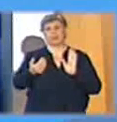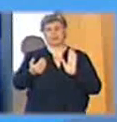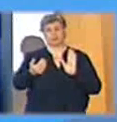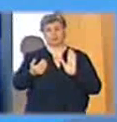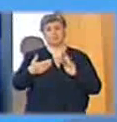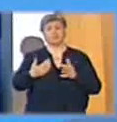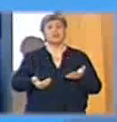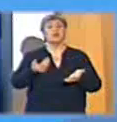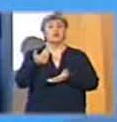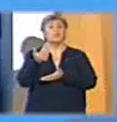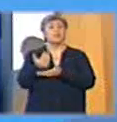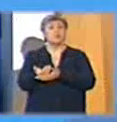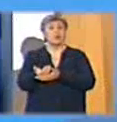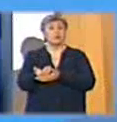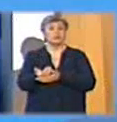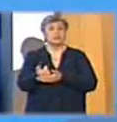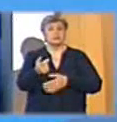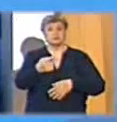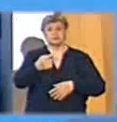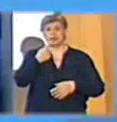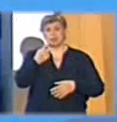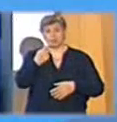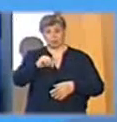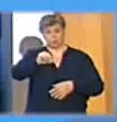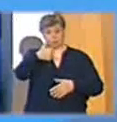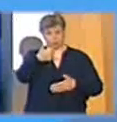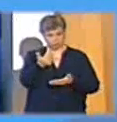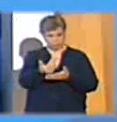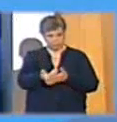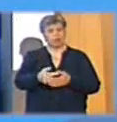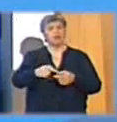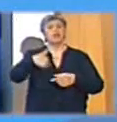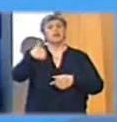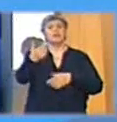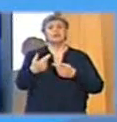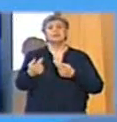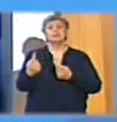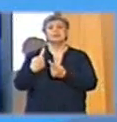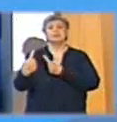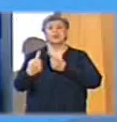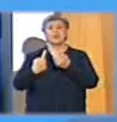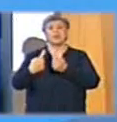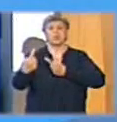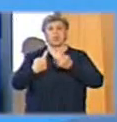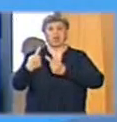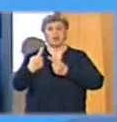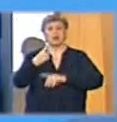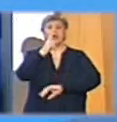η πρόταση από πλευράς μας θα κατατεθεί, θα ανοίξει ο διάλογος. Η πρόθεση είναι ο διάλογος να διαρκέσει περίπου ένα